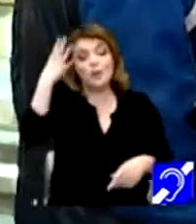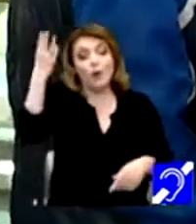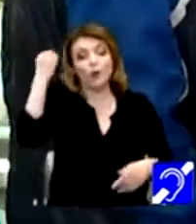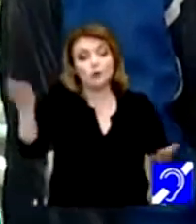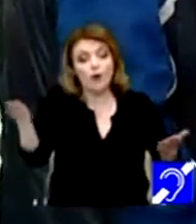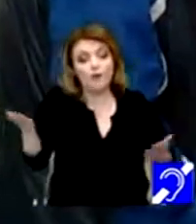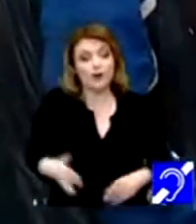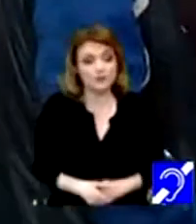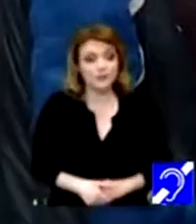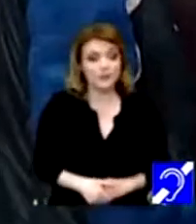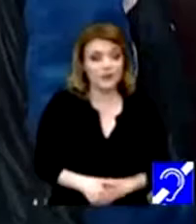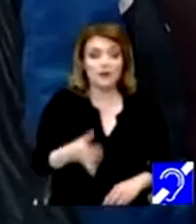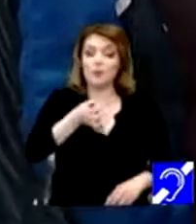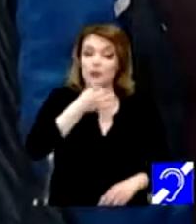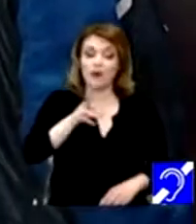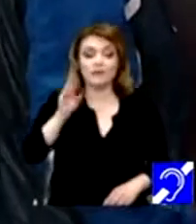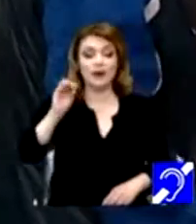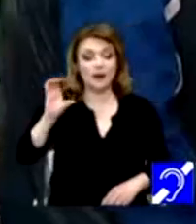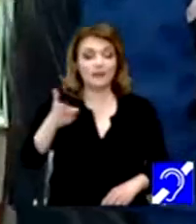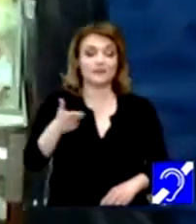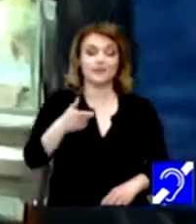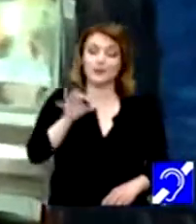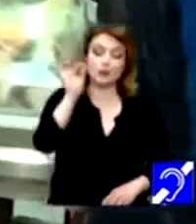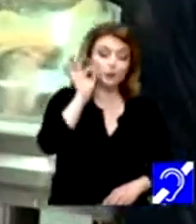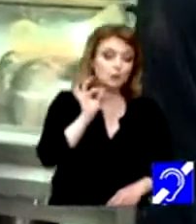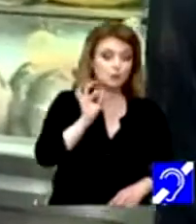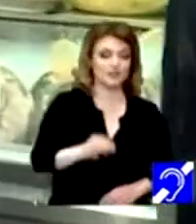Iată carasi. Îmi place dacă e dulceșor și bunișor.